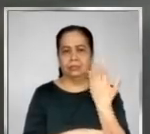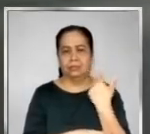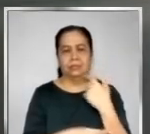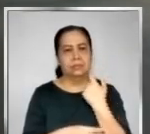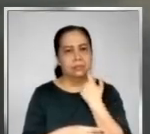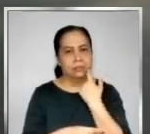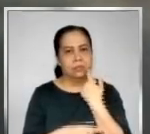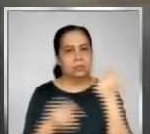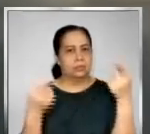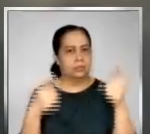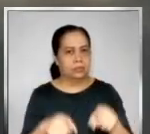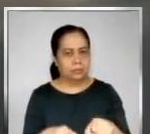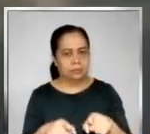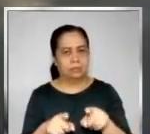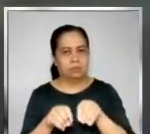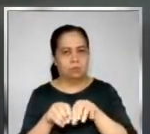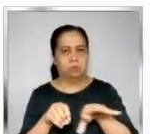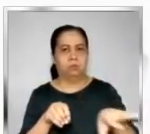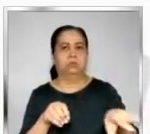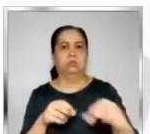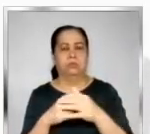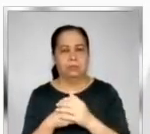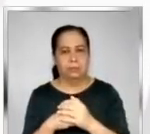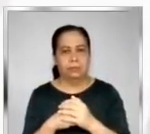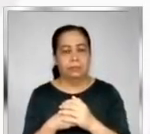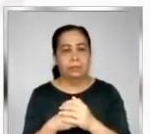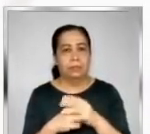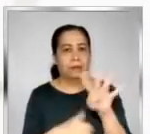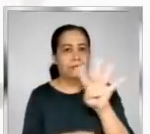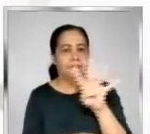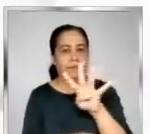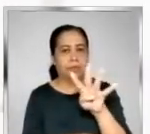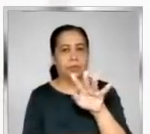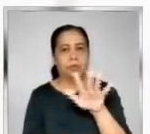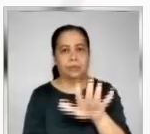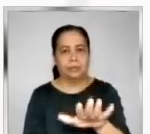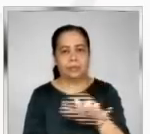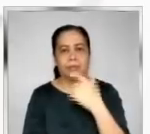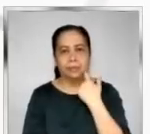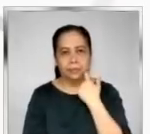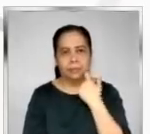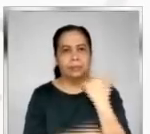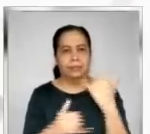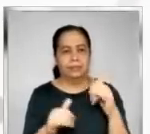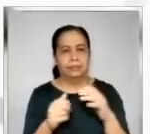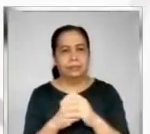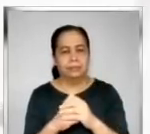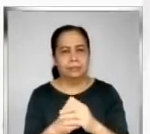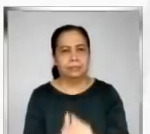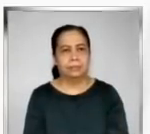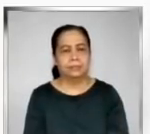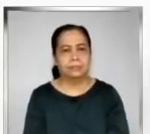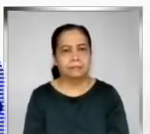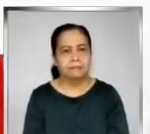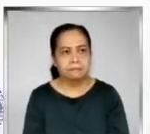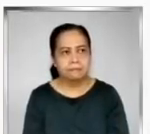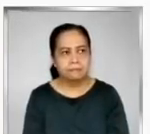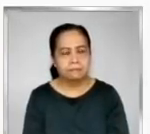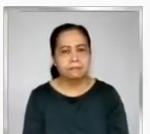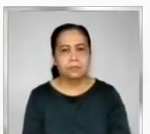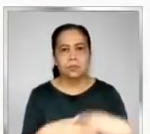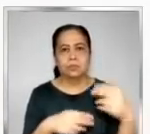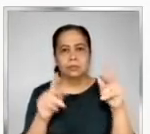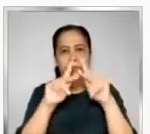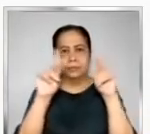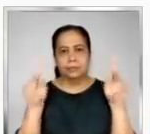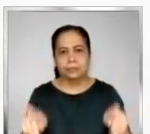leak dapat ng pasado na sa 4 kanina. Marami pa rin ang mga aktividad dito sa labas ng planta. Hindi talaga sinarado itong